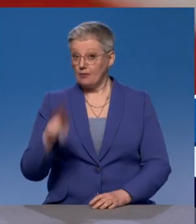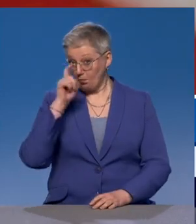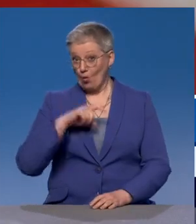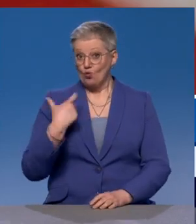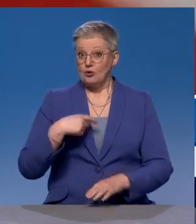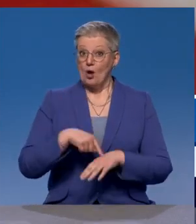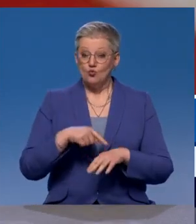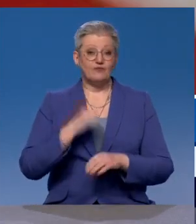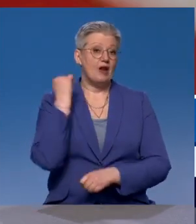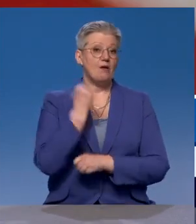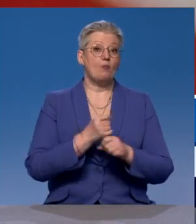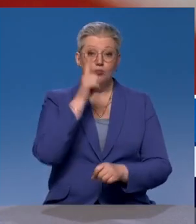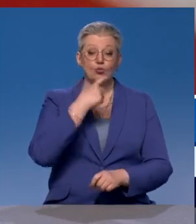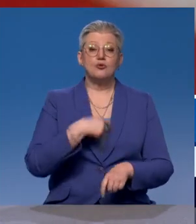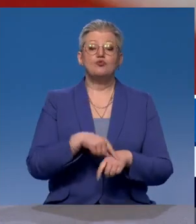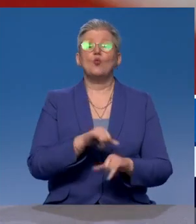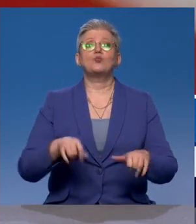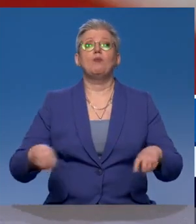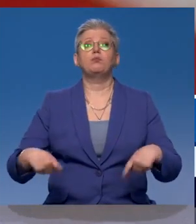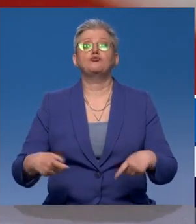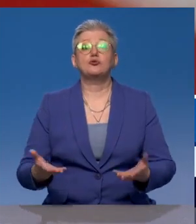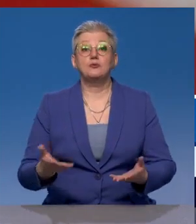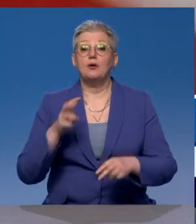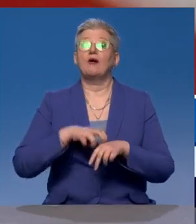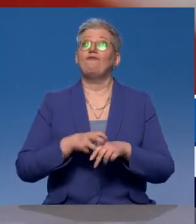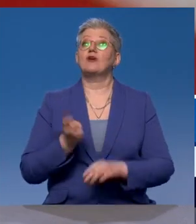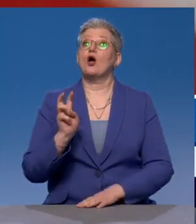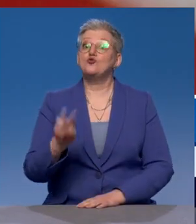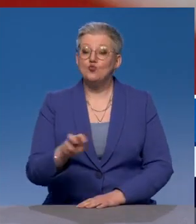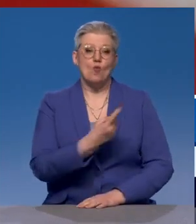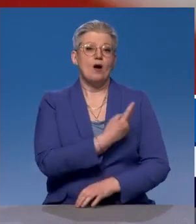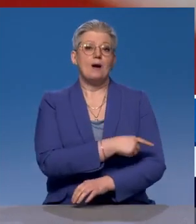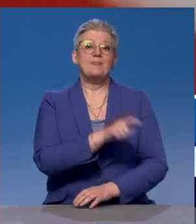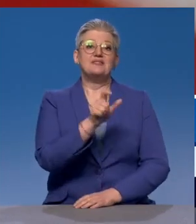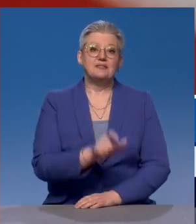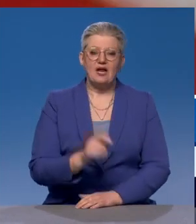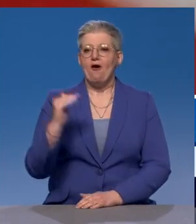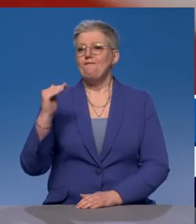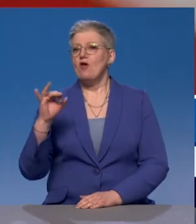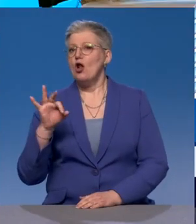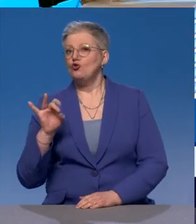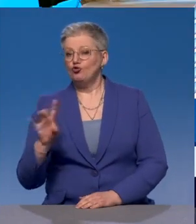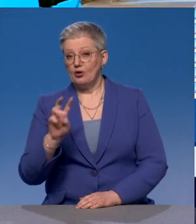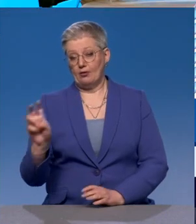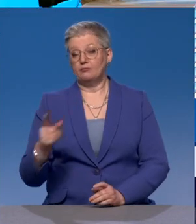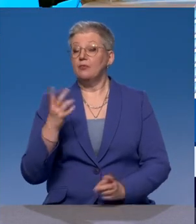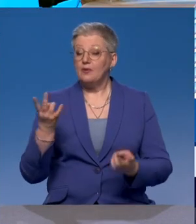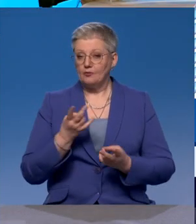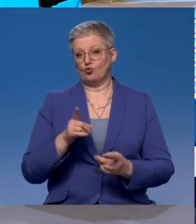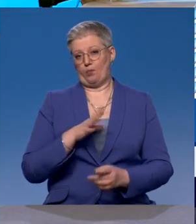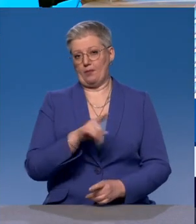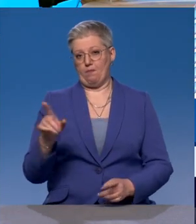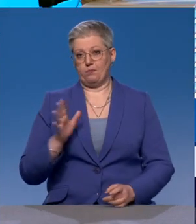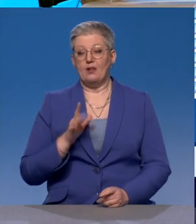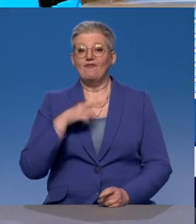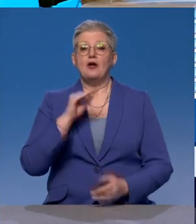рабочий, то куда он побежит, чтобы продолжать свою работу? К врачу, к медсестре, к фельдшеру. Дай бог, чтобы они были. Несомненно. Вот про санитарок